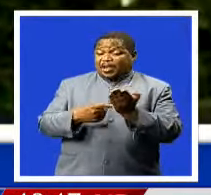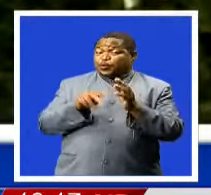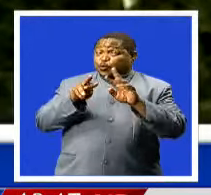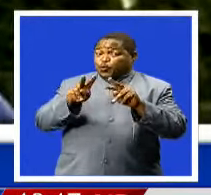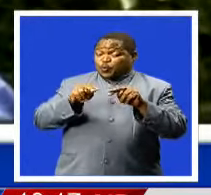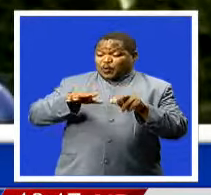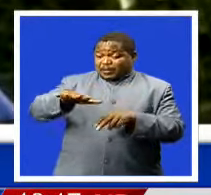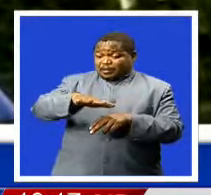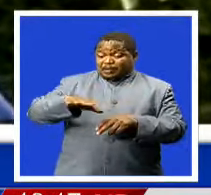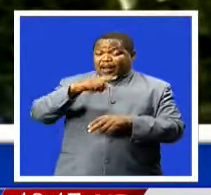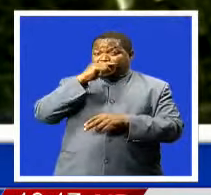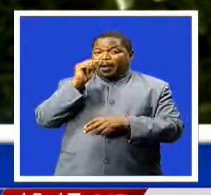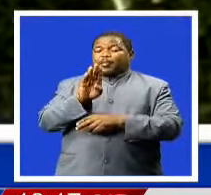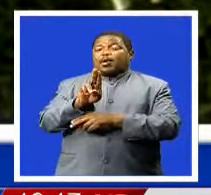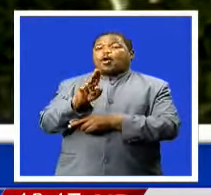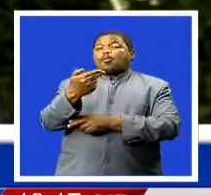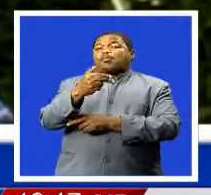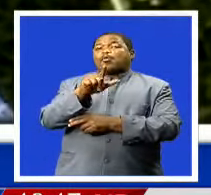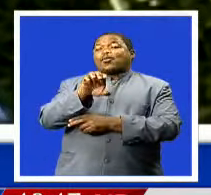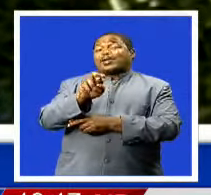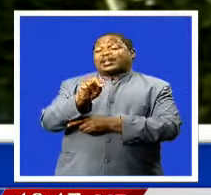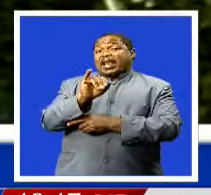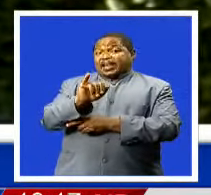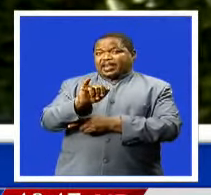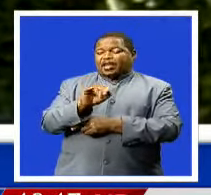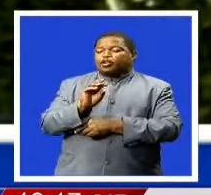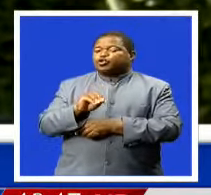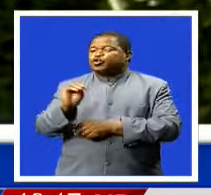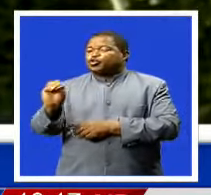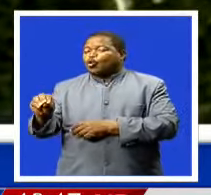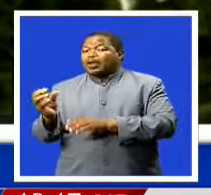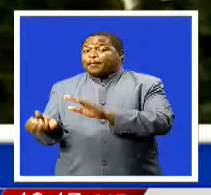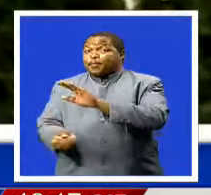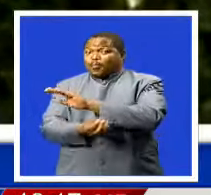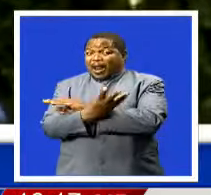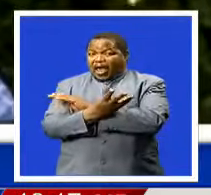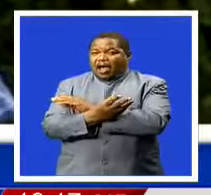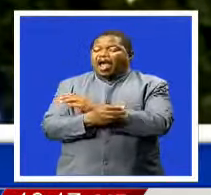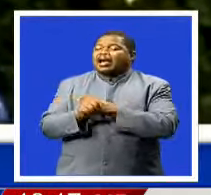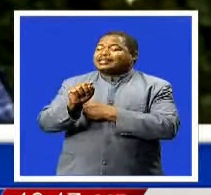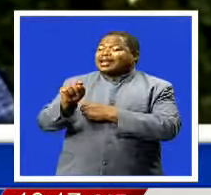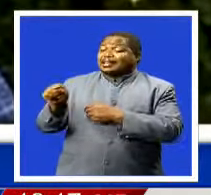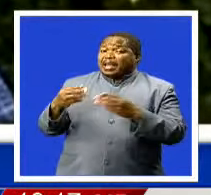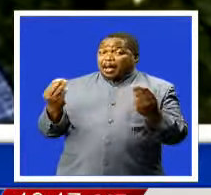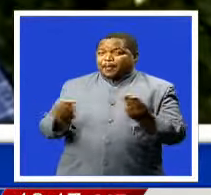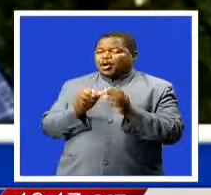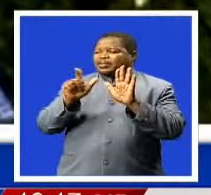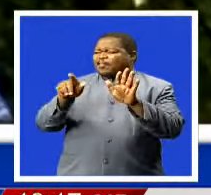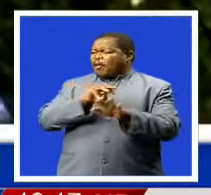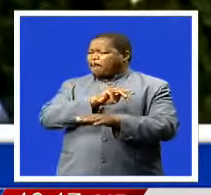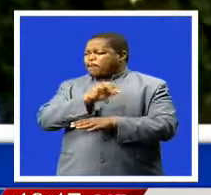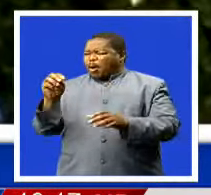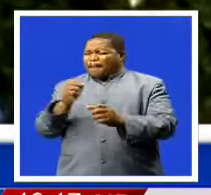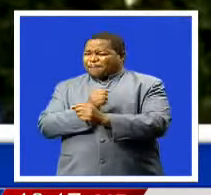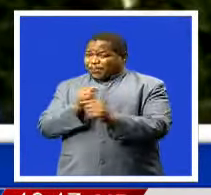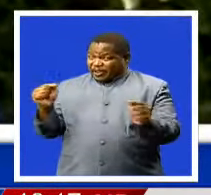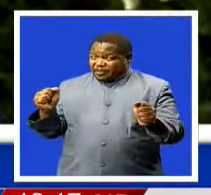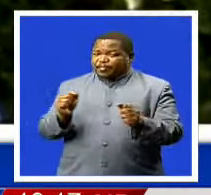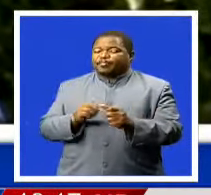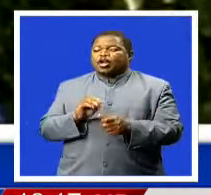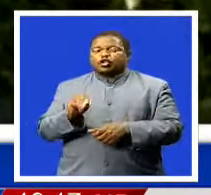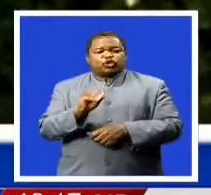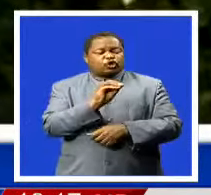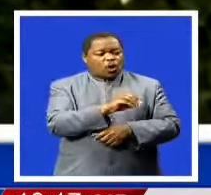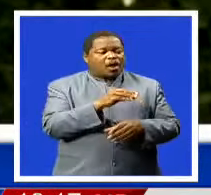iseceleni kwempumalanga impumalanga ina about 7 million webantu iseceleni kwa Mozambique kude lokho so siyabona lokuthi